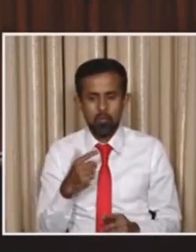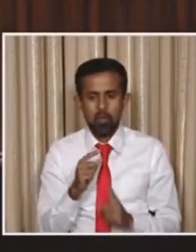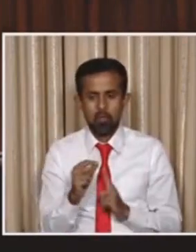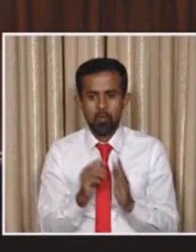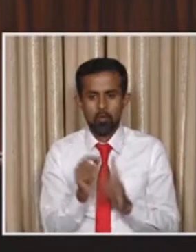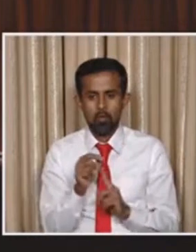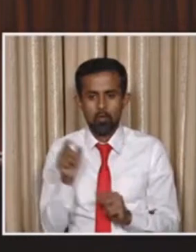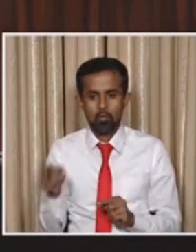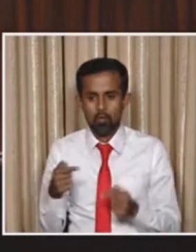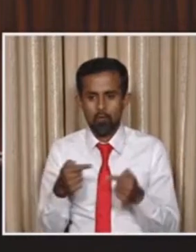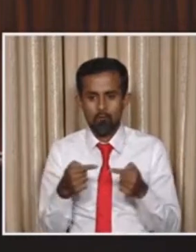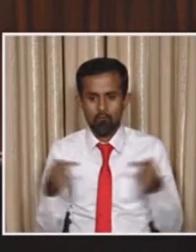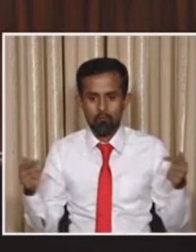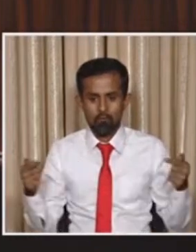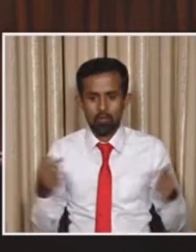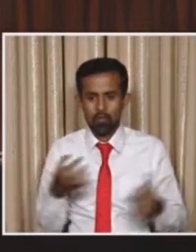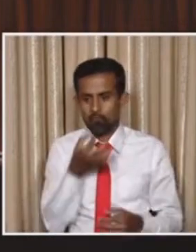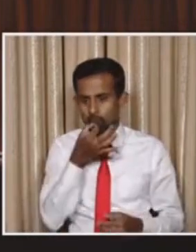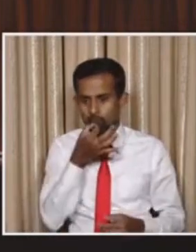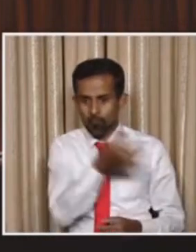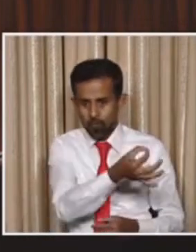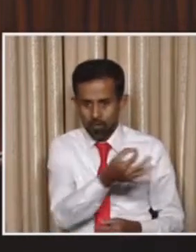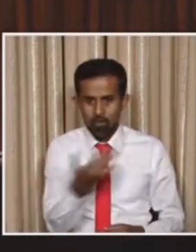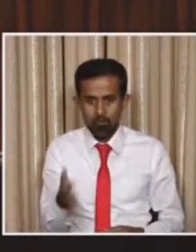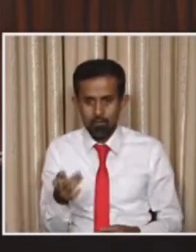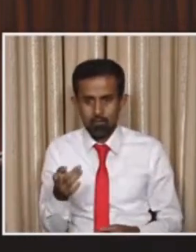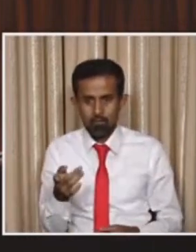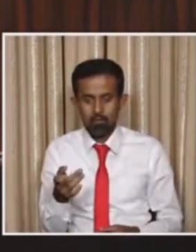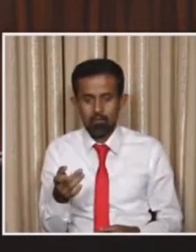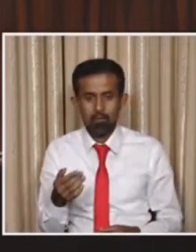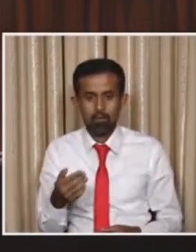විරුද්ධව චෝදනා එල්ල කරලා තියෙනවා. අපි